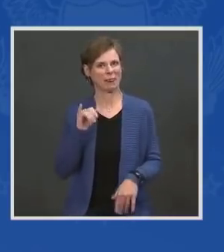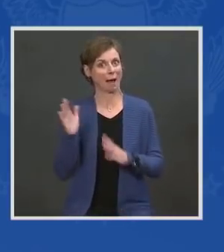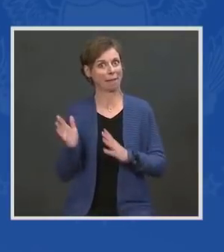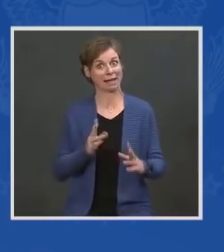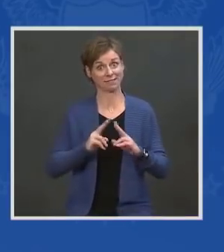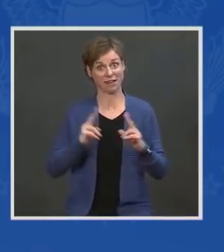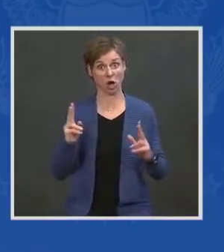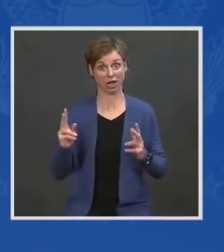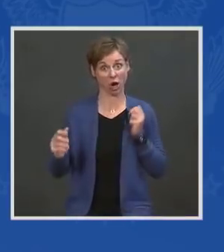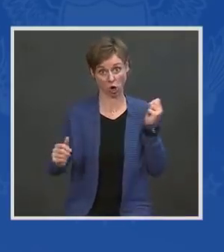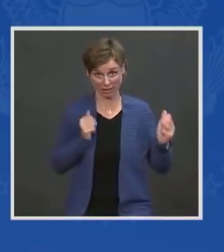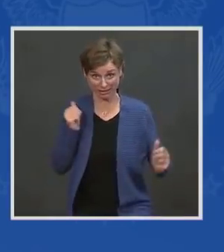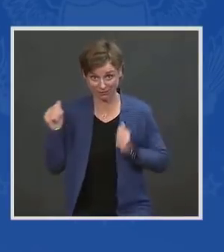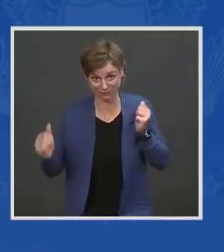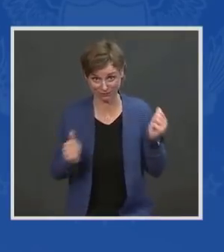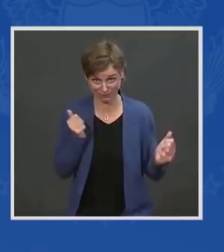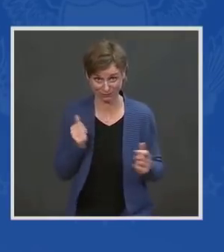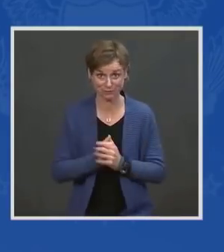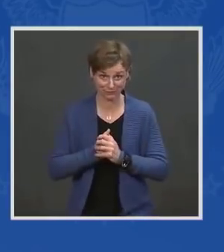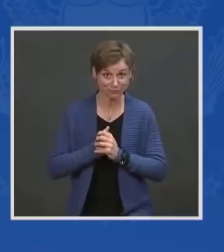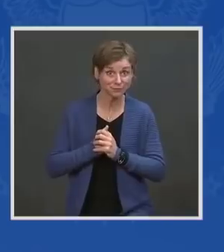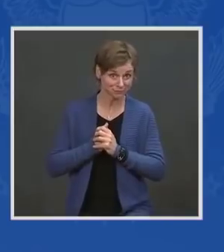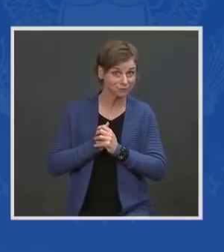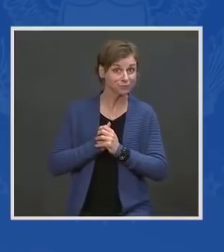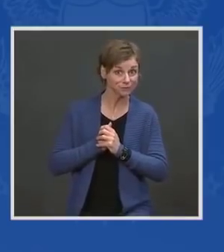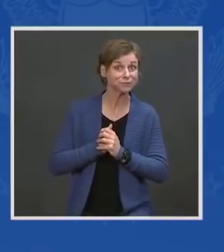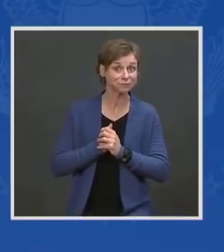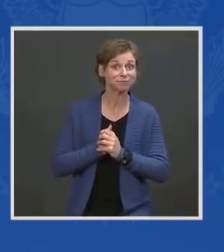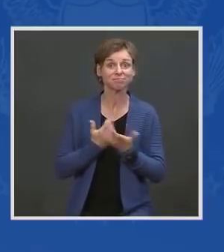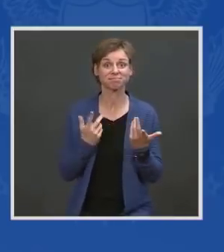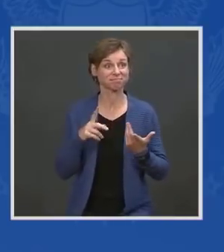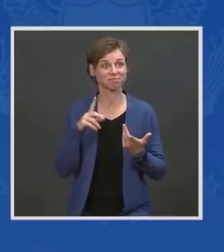sei gewagt. Experten sagten,